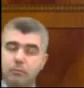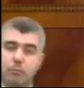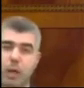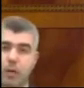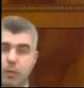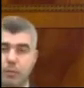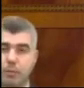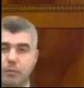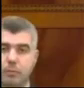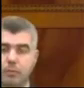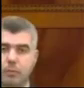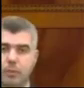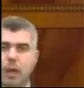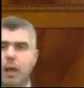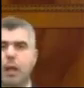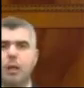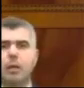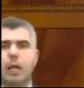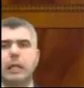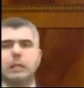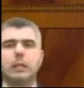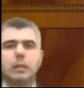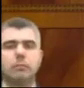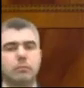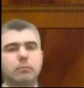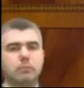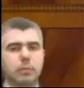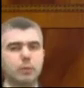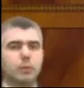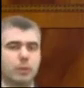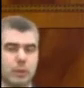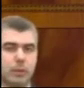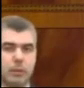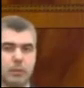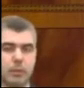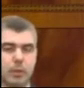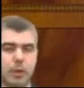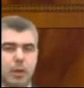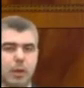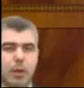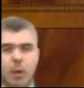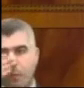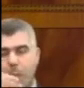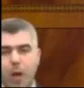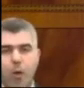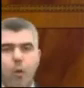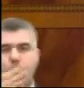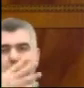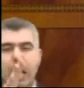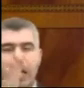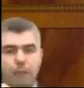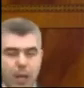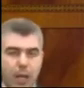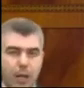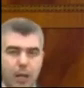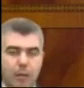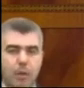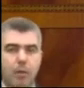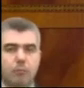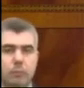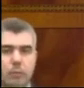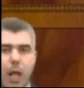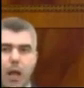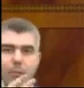المجال ونحن شركاء أصلا في هذا المجال من خلال كامبوس مع المغرب ومع